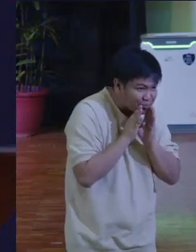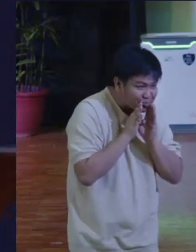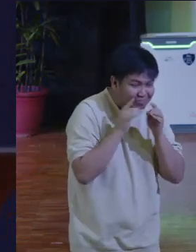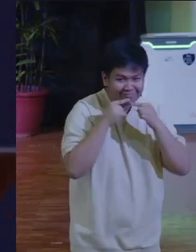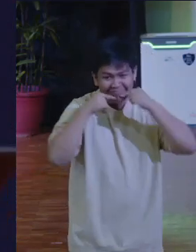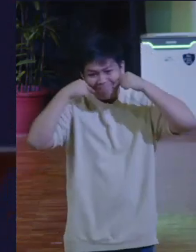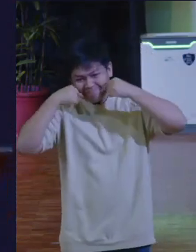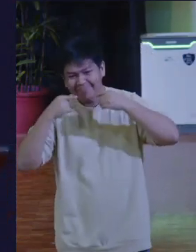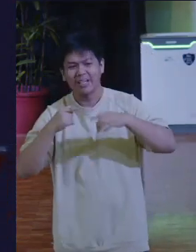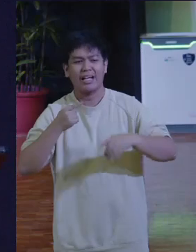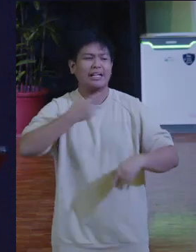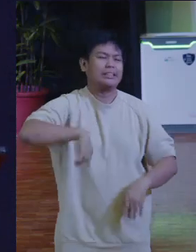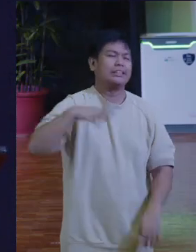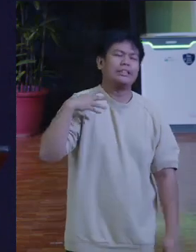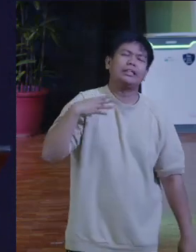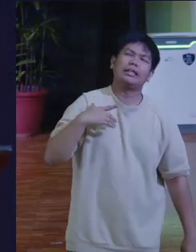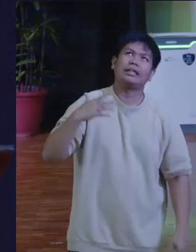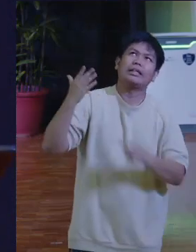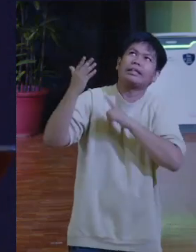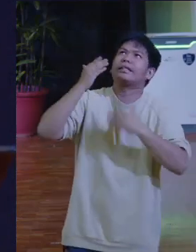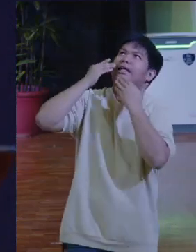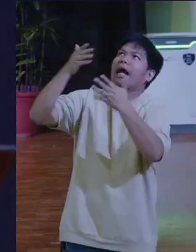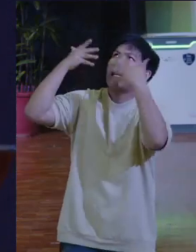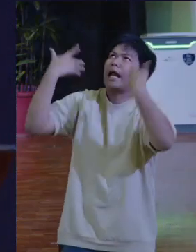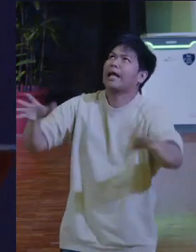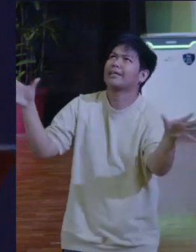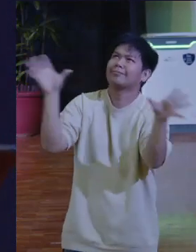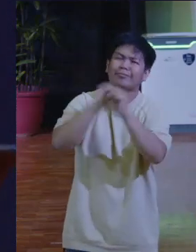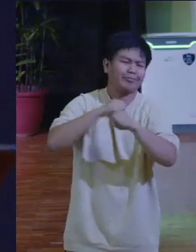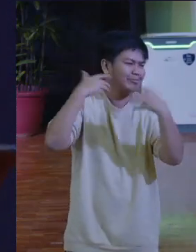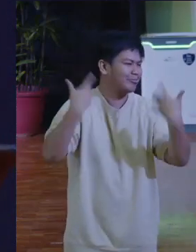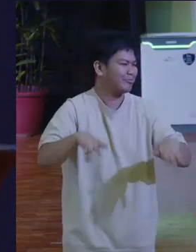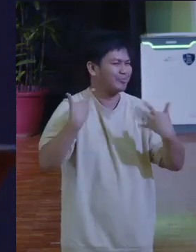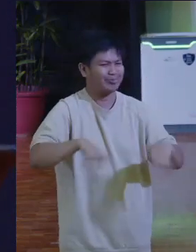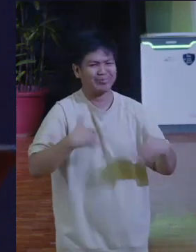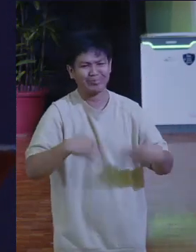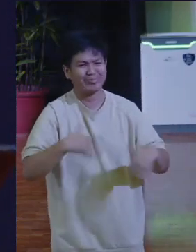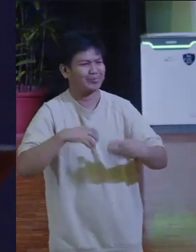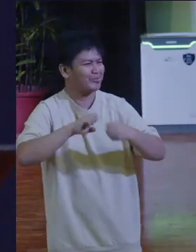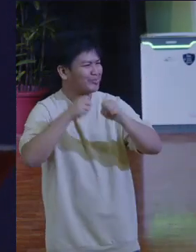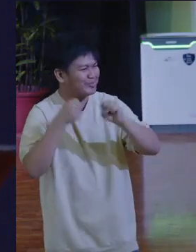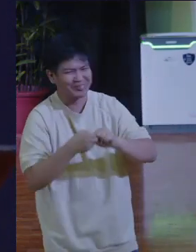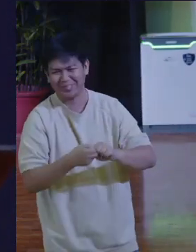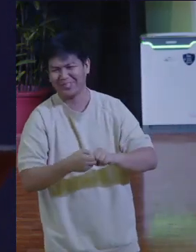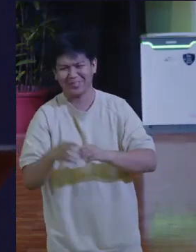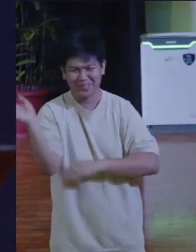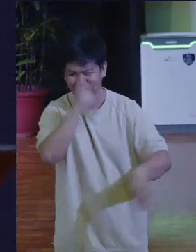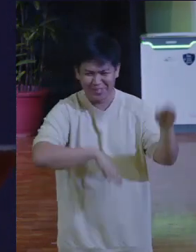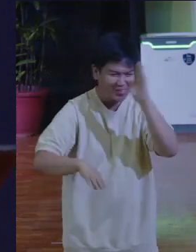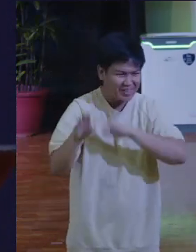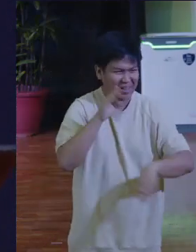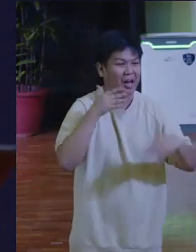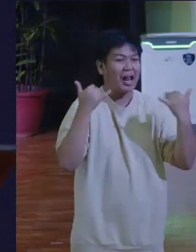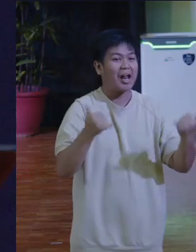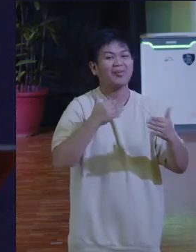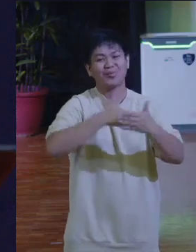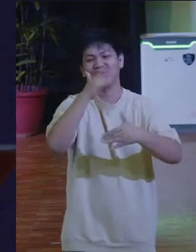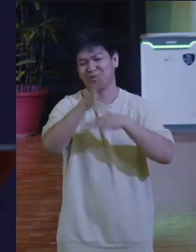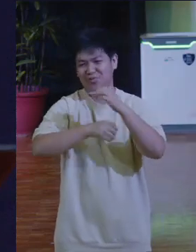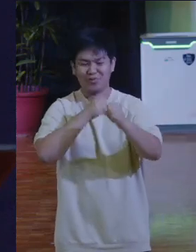natin sigurong matapos itong taon na ito, siguro dahil sa dami ng paghihirap na ating dinanas sa taong